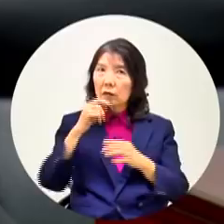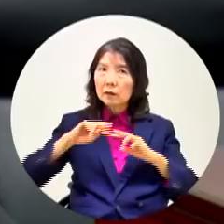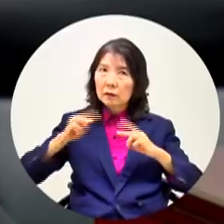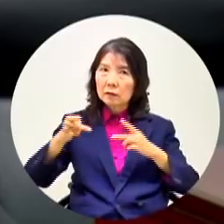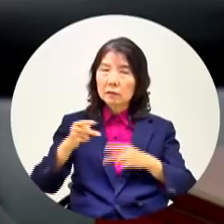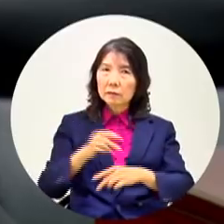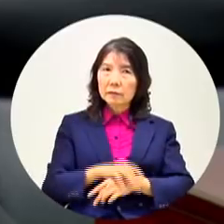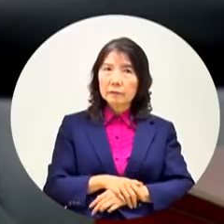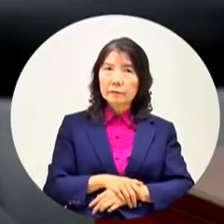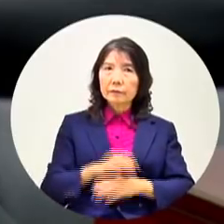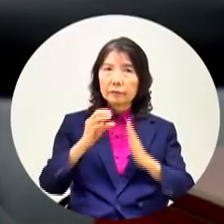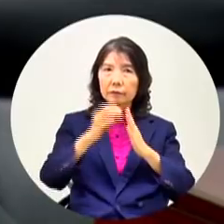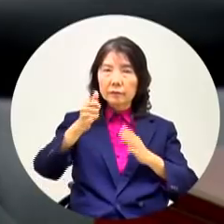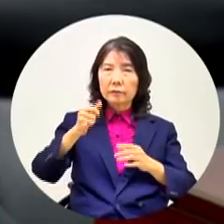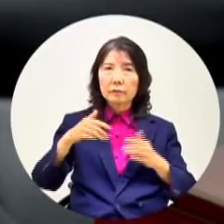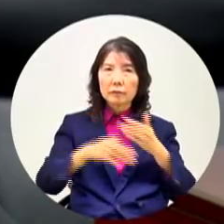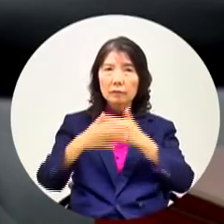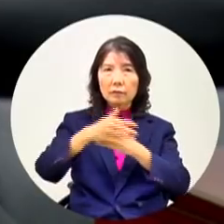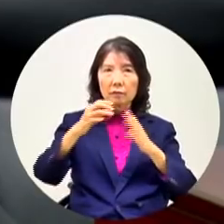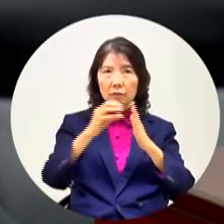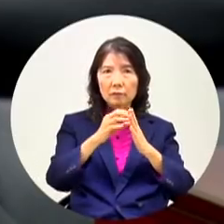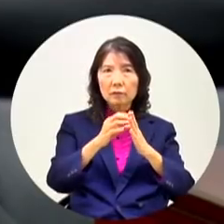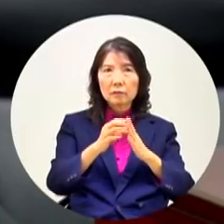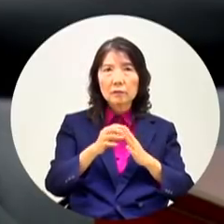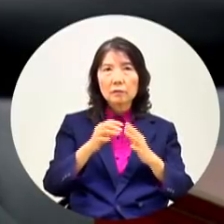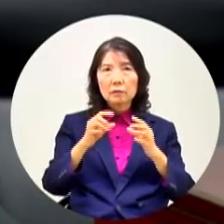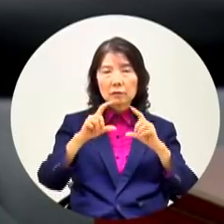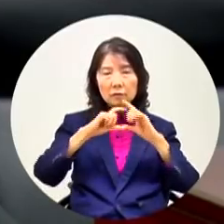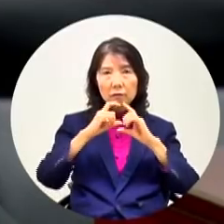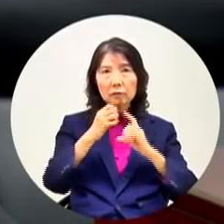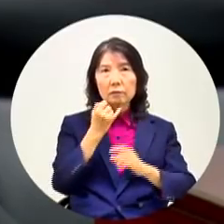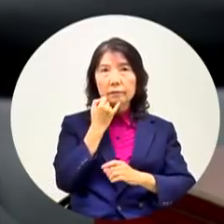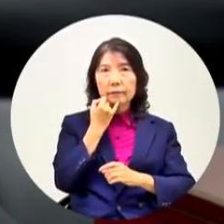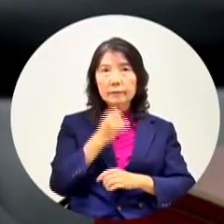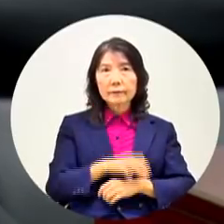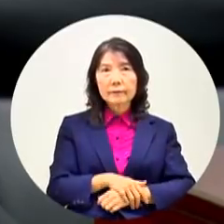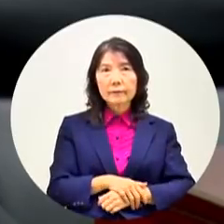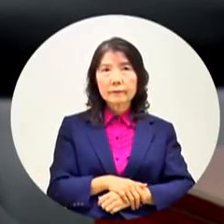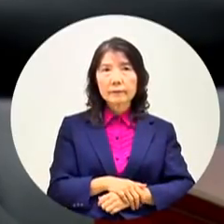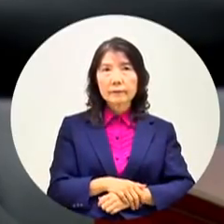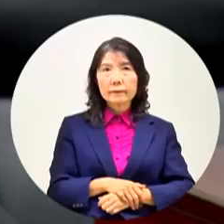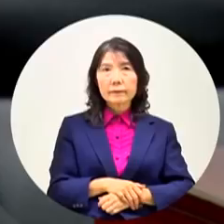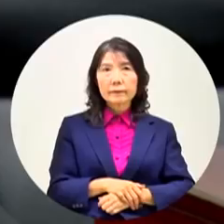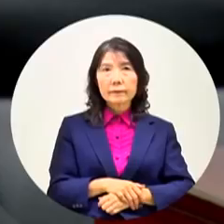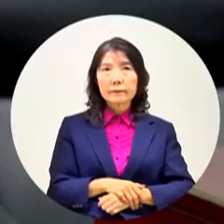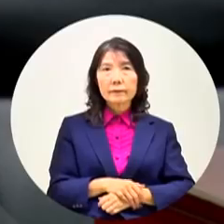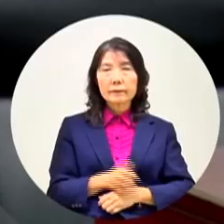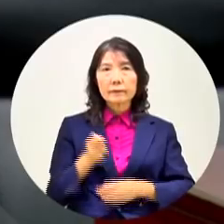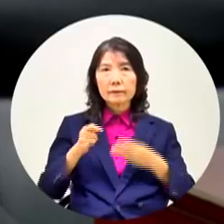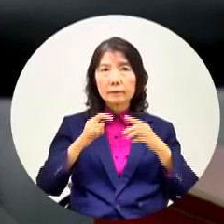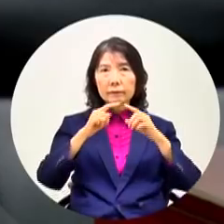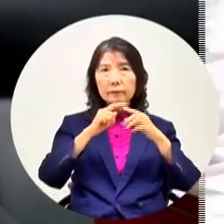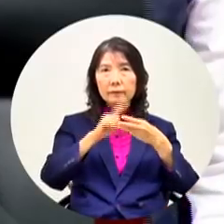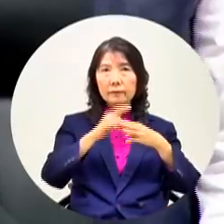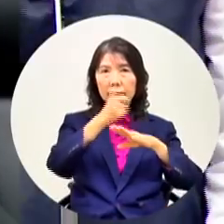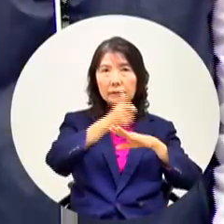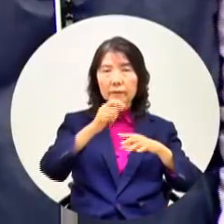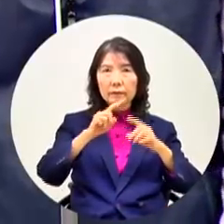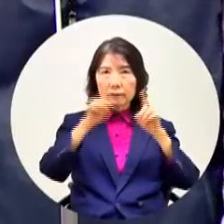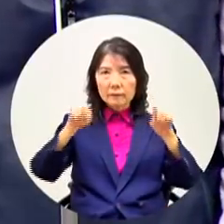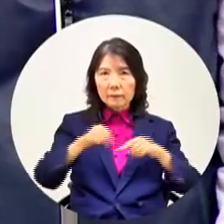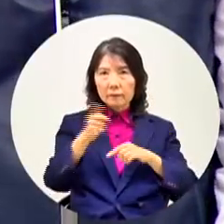局长是不是跟我们交通局还是先答复一下？ 对， 好，感谢主席，感谢我们一